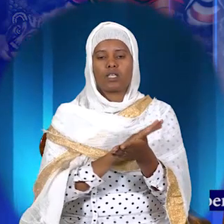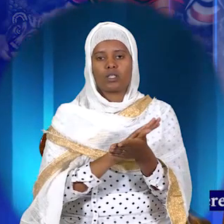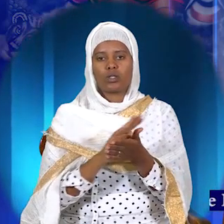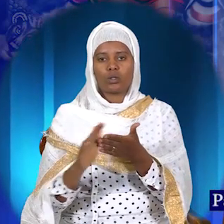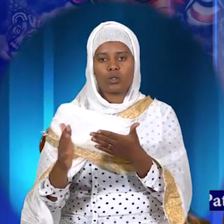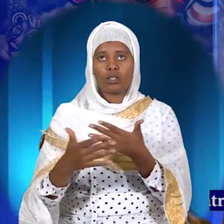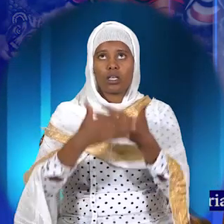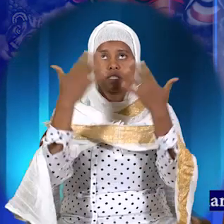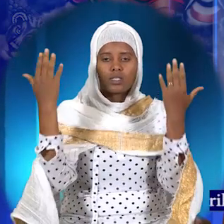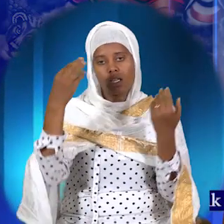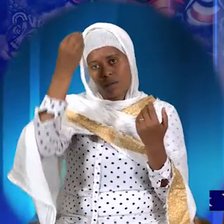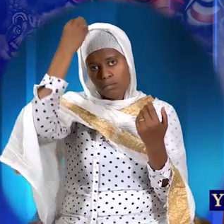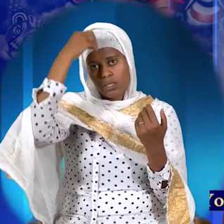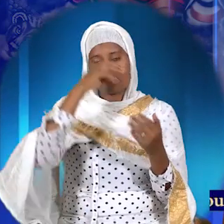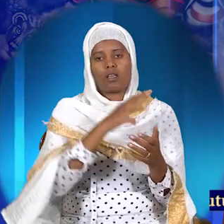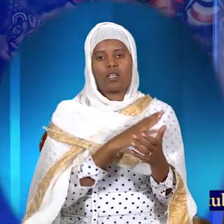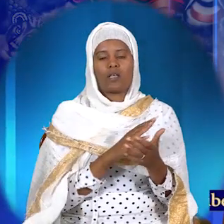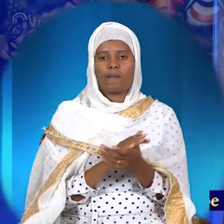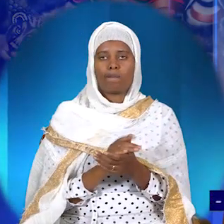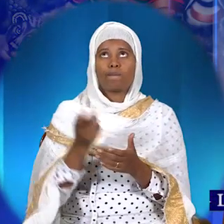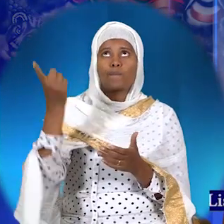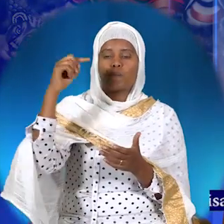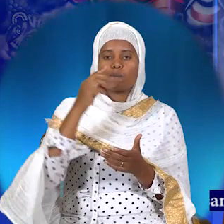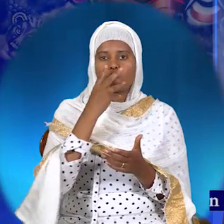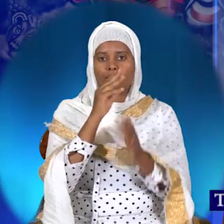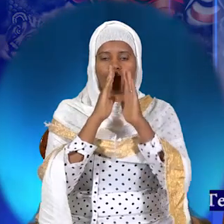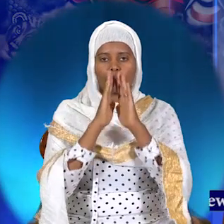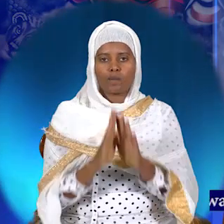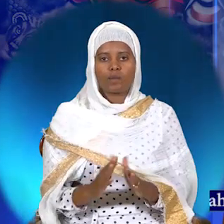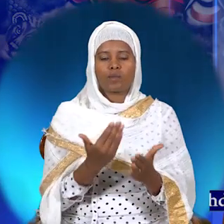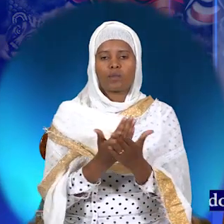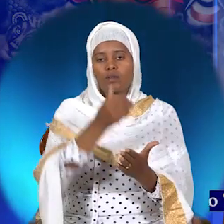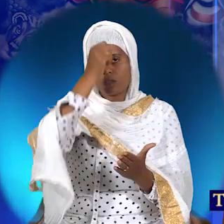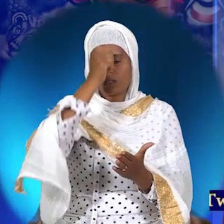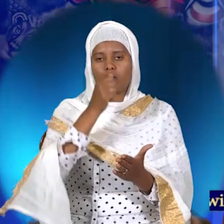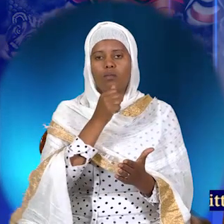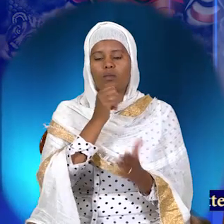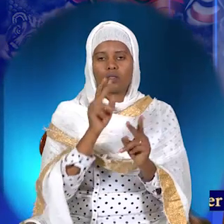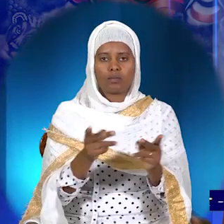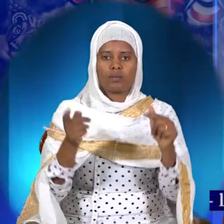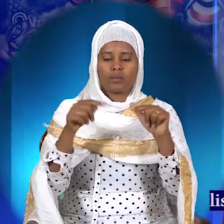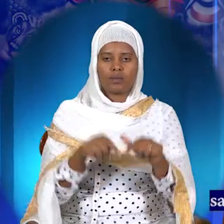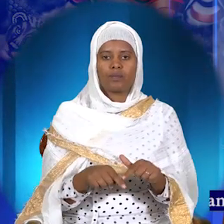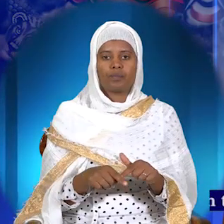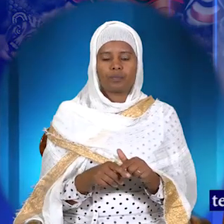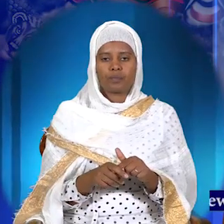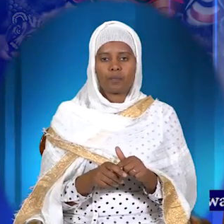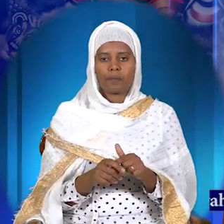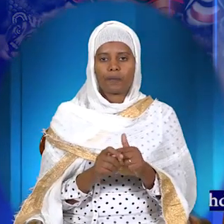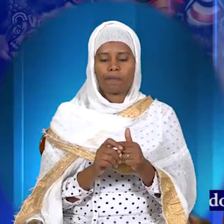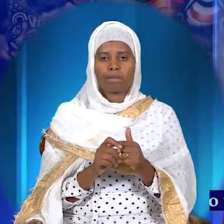ብከምዚ ኣነፂሩ ገሊፅልናን ምሂርናን ኣሎ። እግዚኣብሔር መንፈስ ቅዱስ ካብ ኣብ ከም ዝሰርፅ ድማ